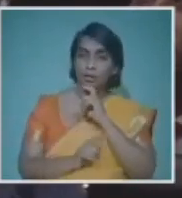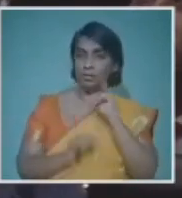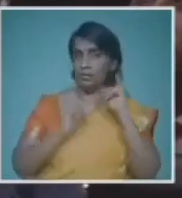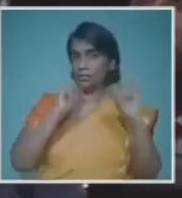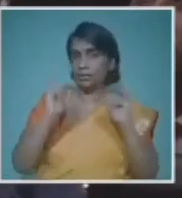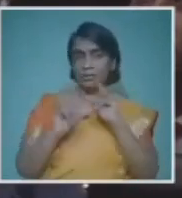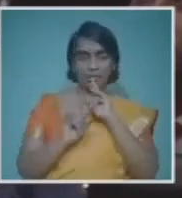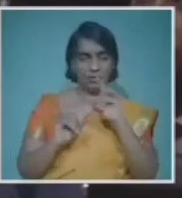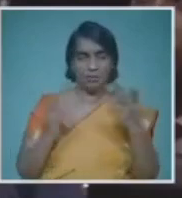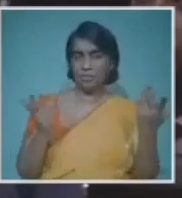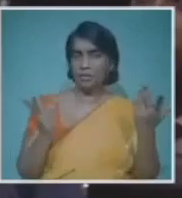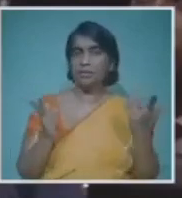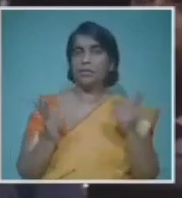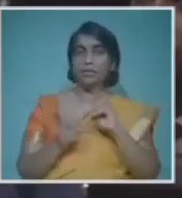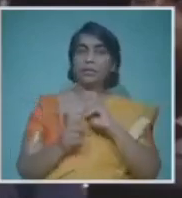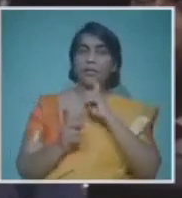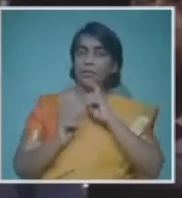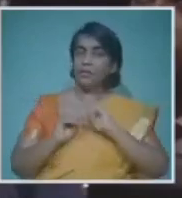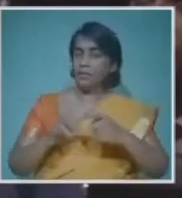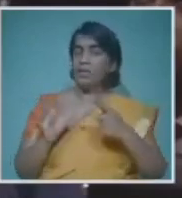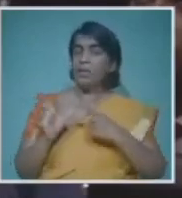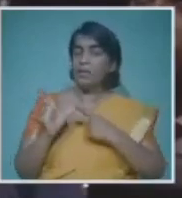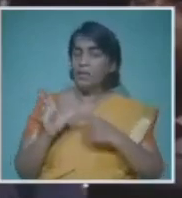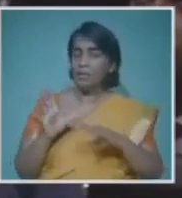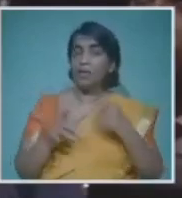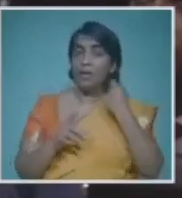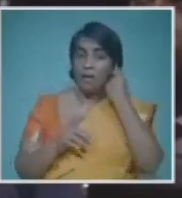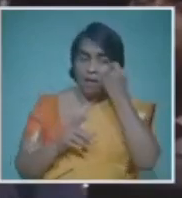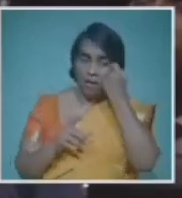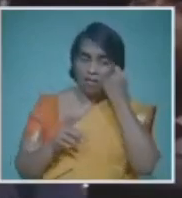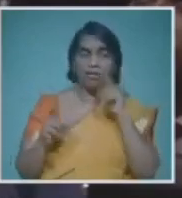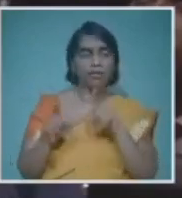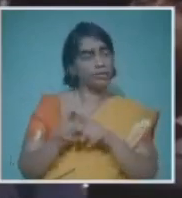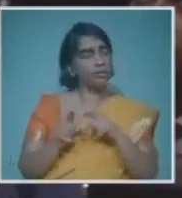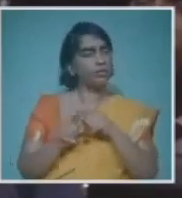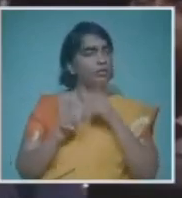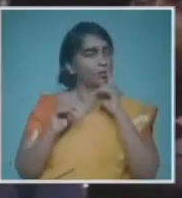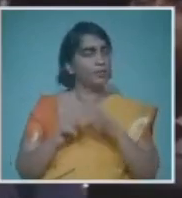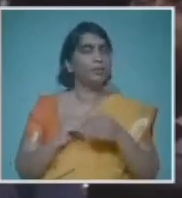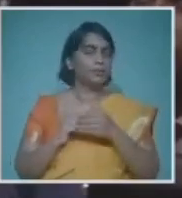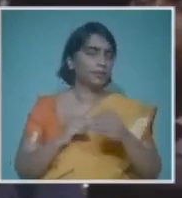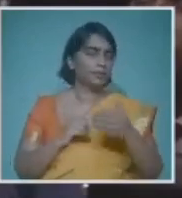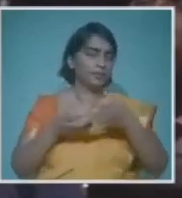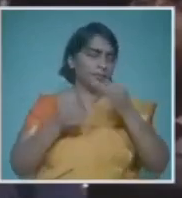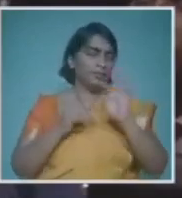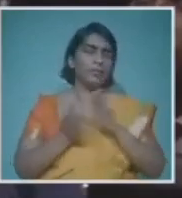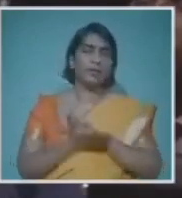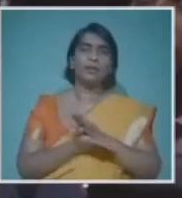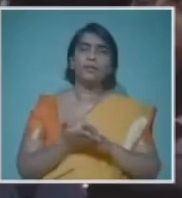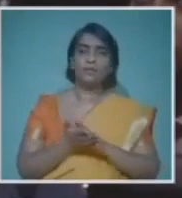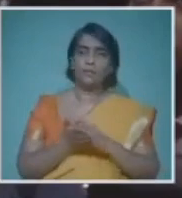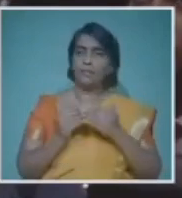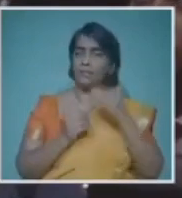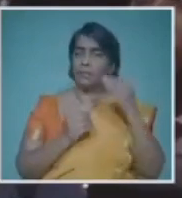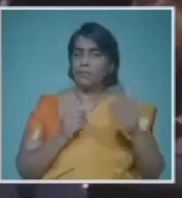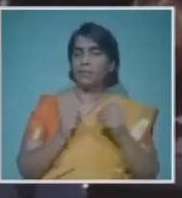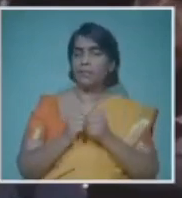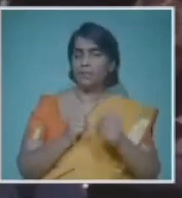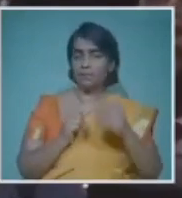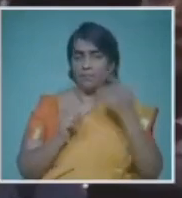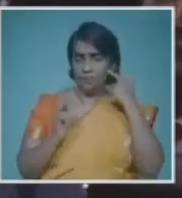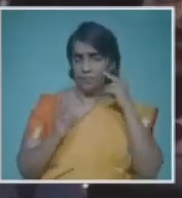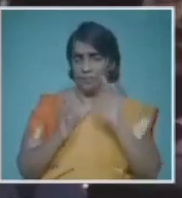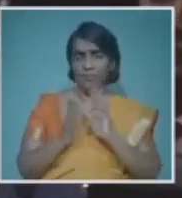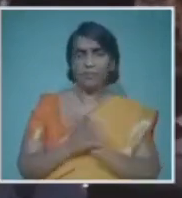චෝදනා කරන්න බෑ. අධිකරණයේ ක්‍රියාත්මක කරන්න ඇපදීමේ අභිමතය නිසා. ඉතින් ඒ සම්බන්ධව යම් ප්‍රමිතියක් හදන්නත් අපි ඉදිරියේදී කටයුතු